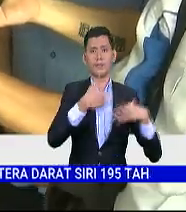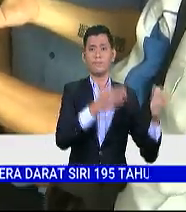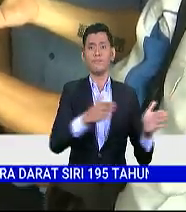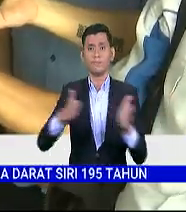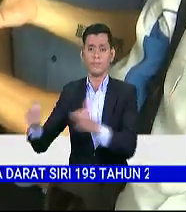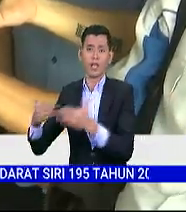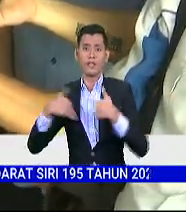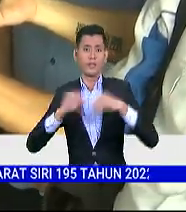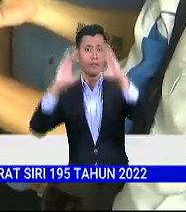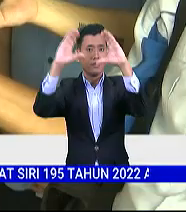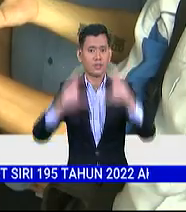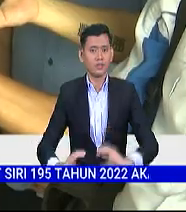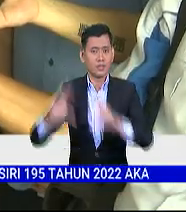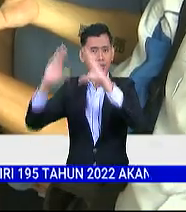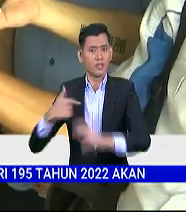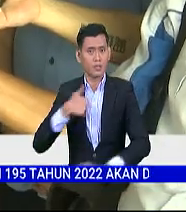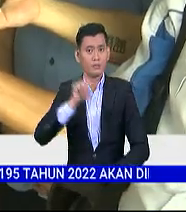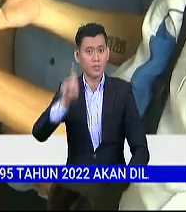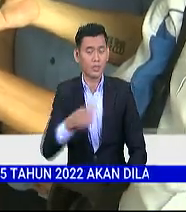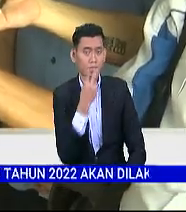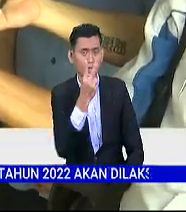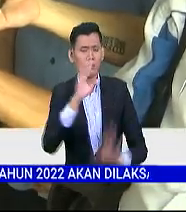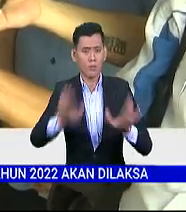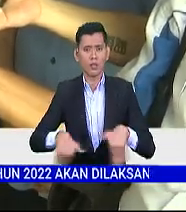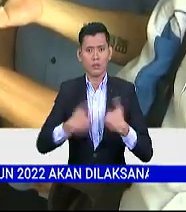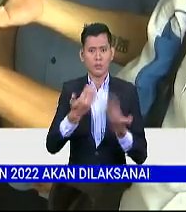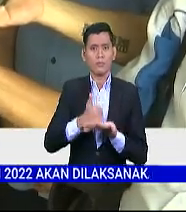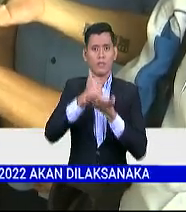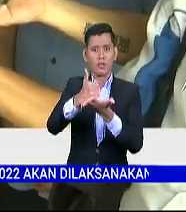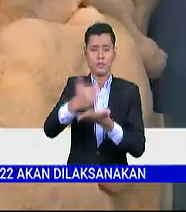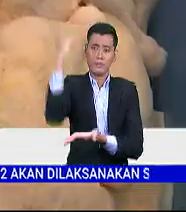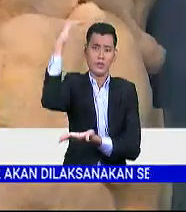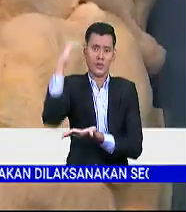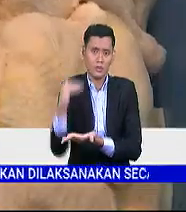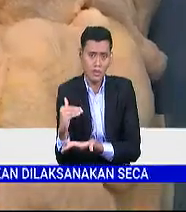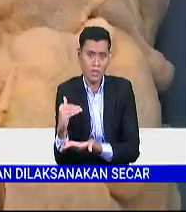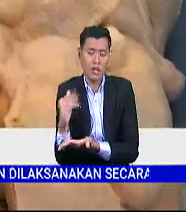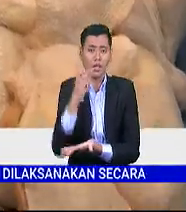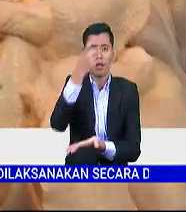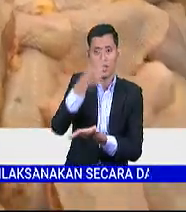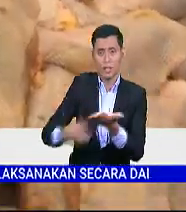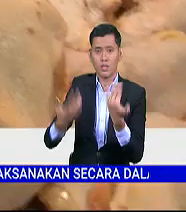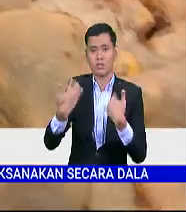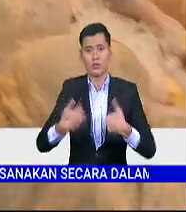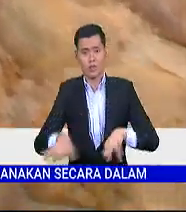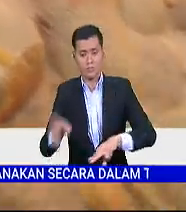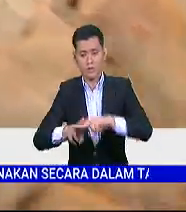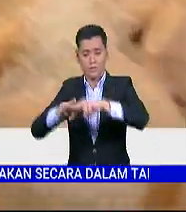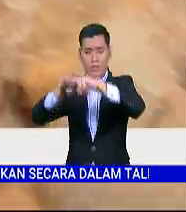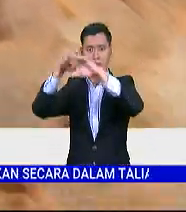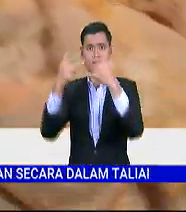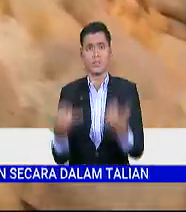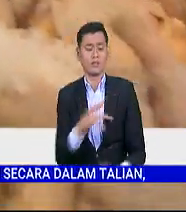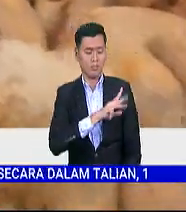ya, langkah-langkah sepatutnya kita ambil untuk kita membantu dalam mengurangkan beban harga yang sudah naik ini. Kementerian